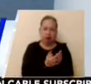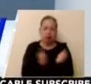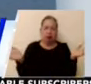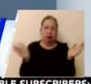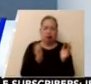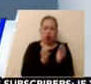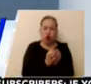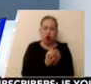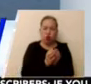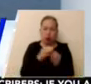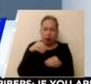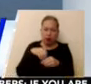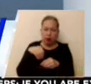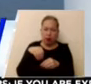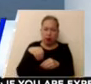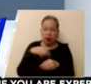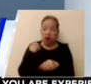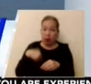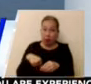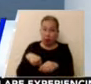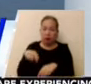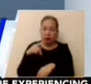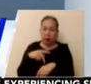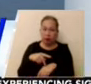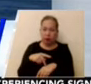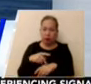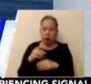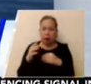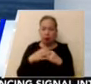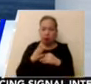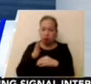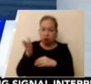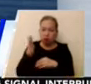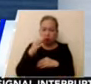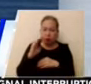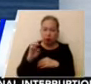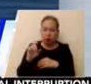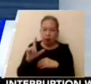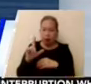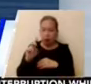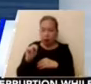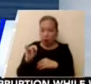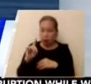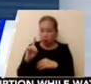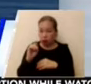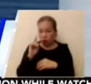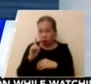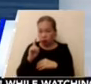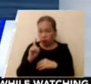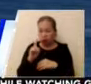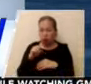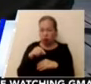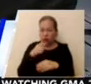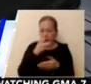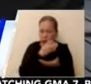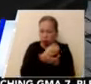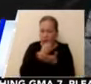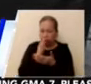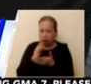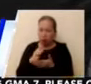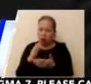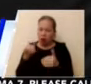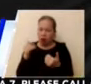Pilipinas, kabilang ang malapit sa El Nido, Palawan. Para magkaroon ng Pilipinas ng sariling kapasidad sa ganyan,